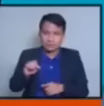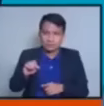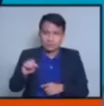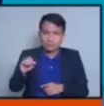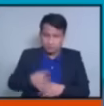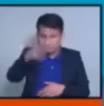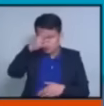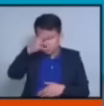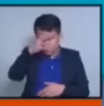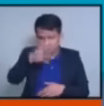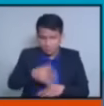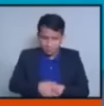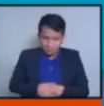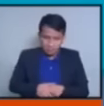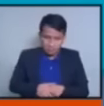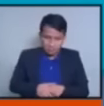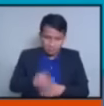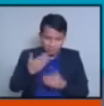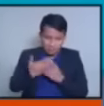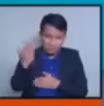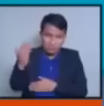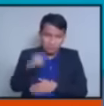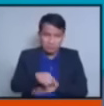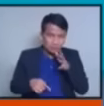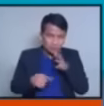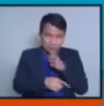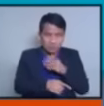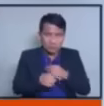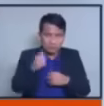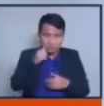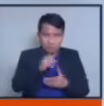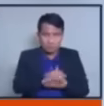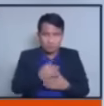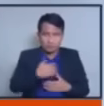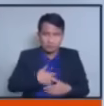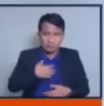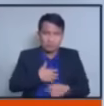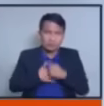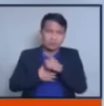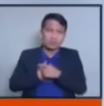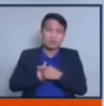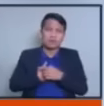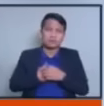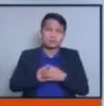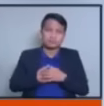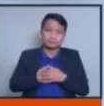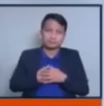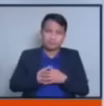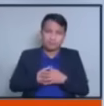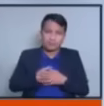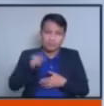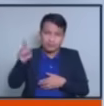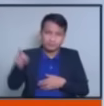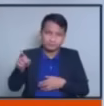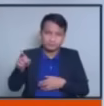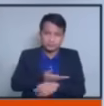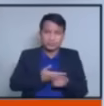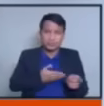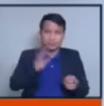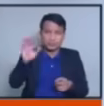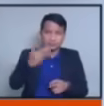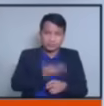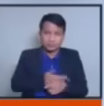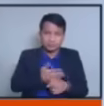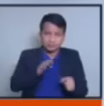tanghali po, tay. O, magandang tanghali po. Tatay, nandito po si nanay at isinusumbong niya sa amin na yung inyo pong palang anak